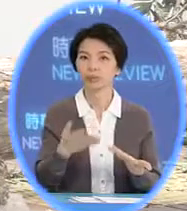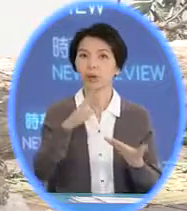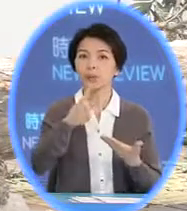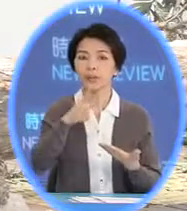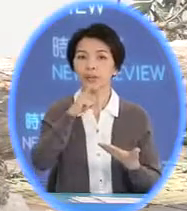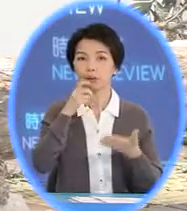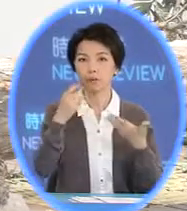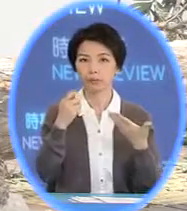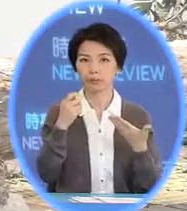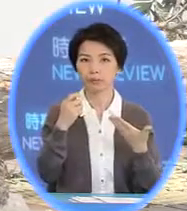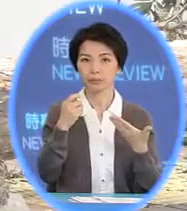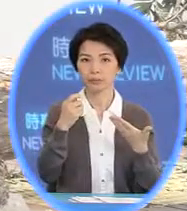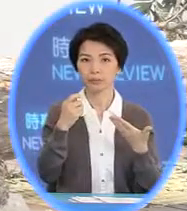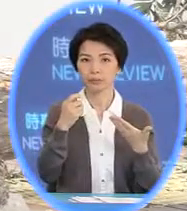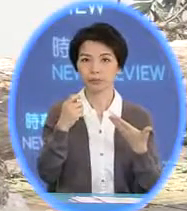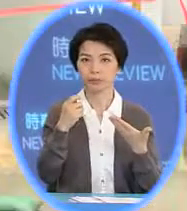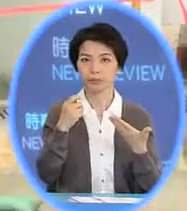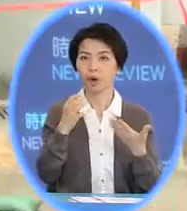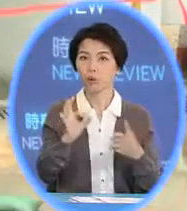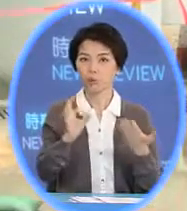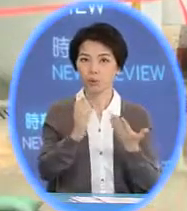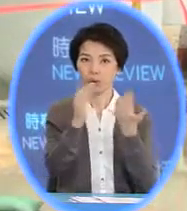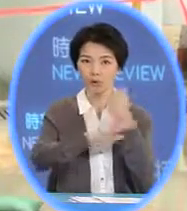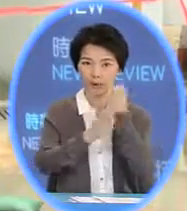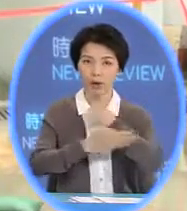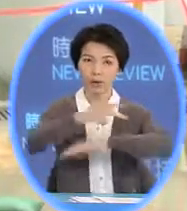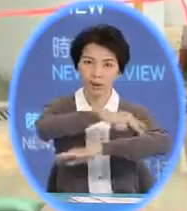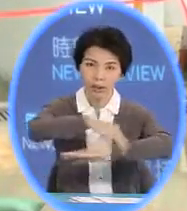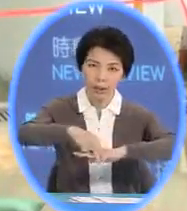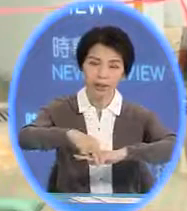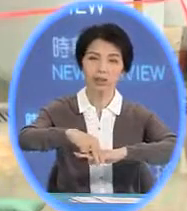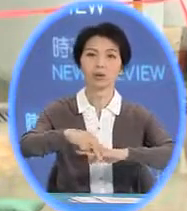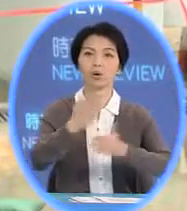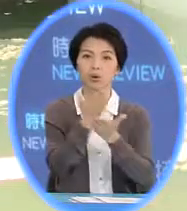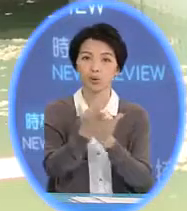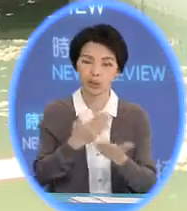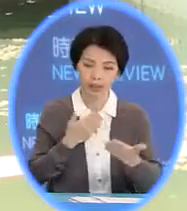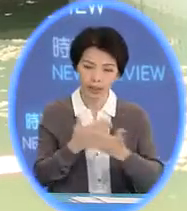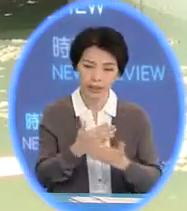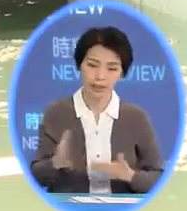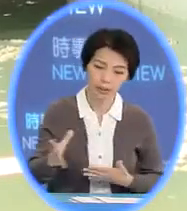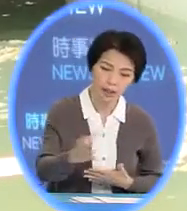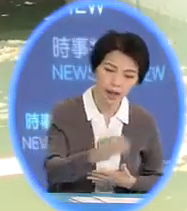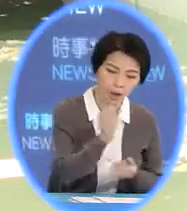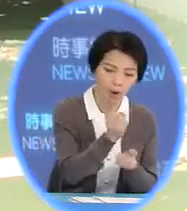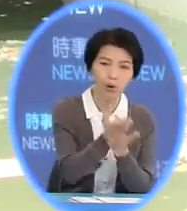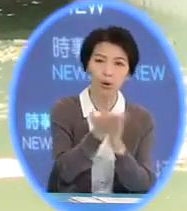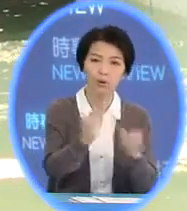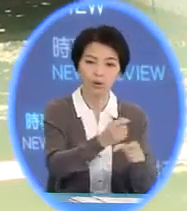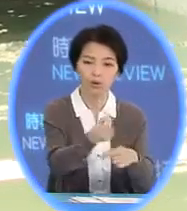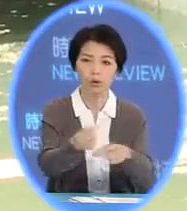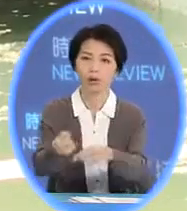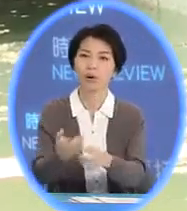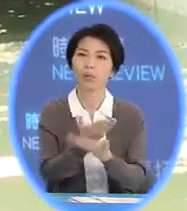這樣而去做一些沒有法律基礎、冇做過對於香港社會各行各業評